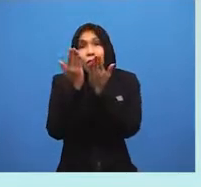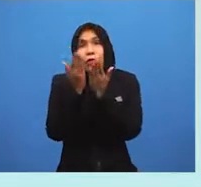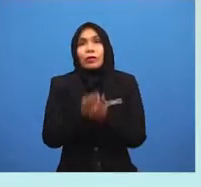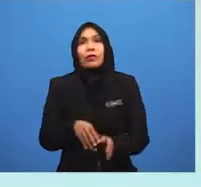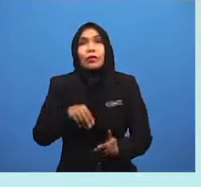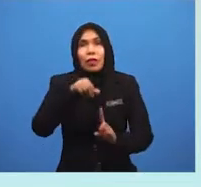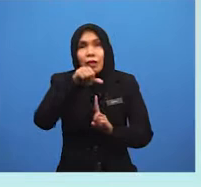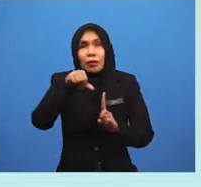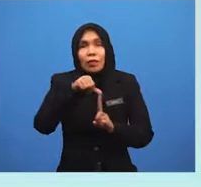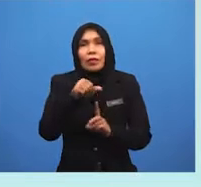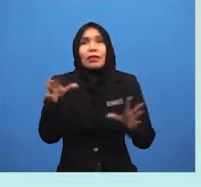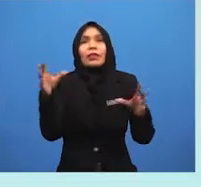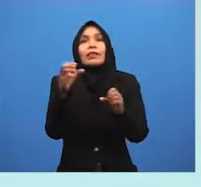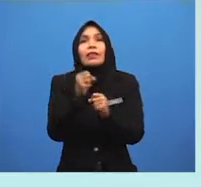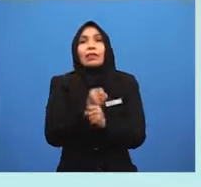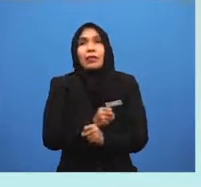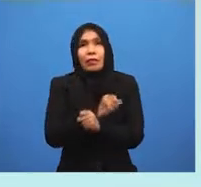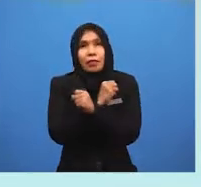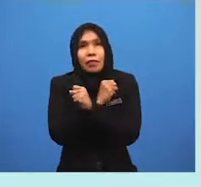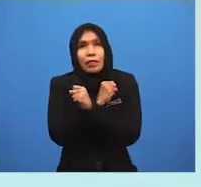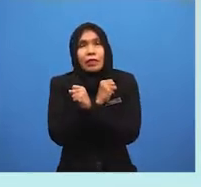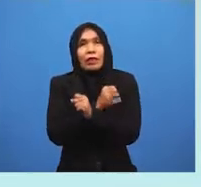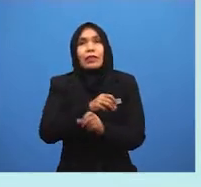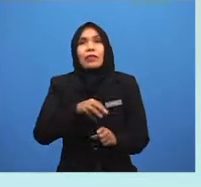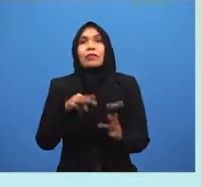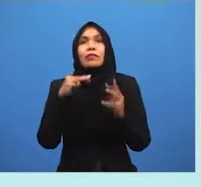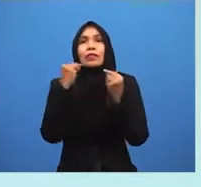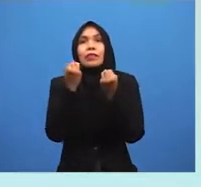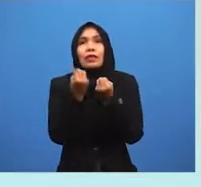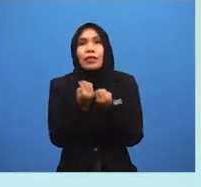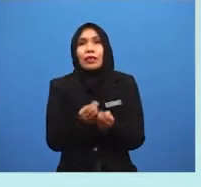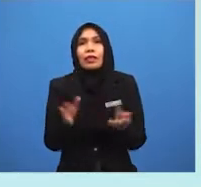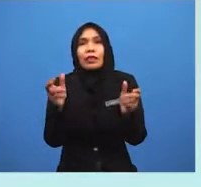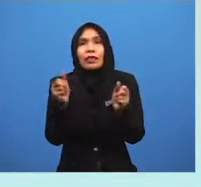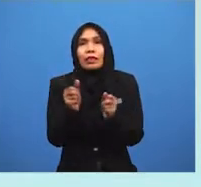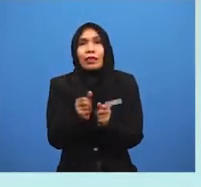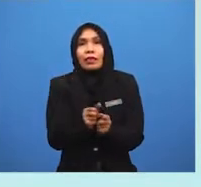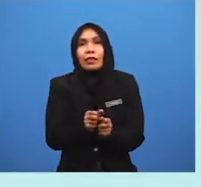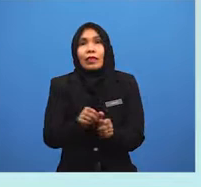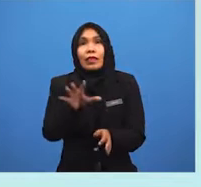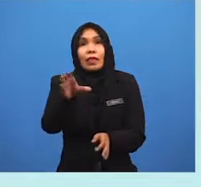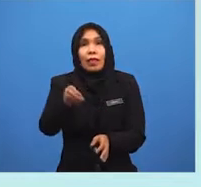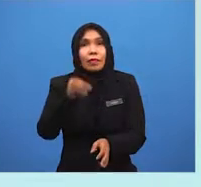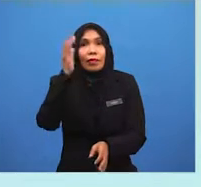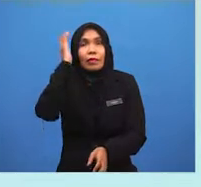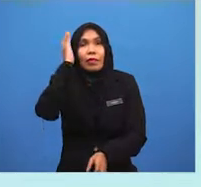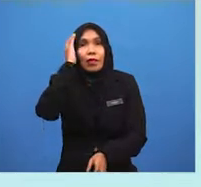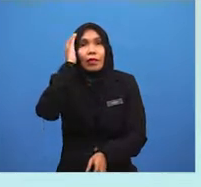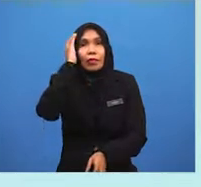apabila dapat menyayangi masyarakat setempat dengan mengambil tahu dan